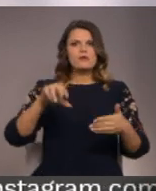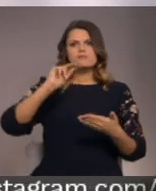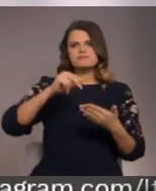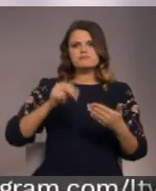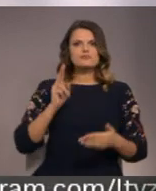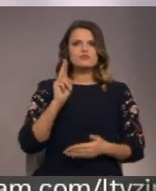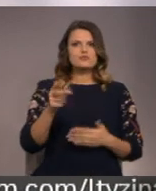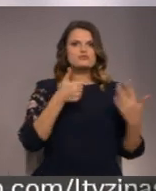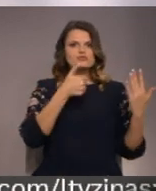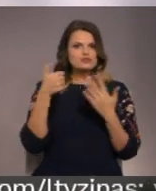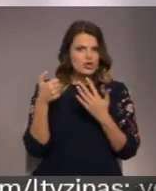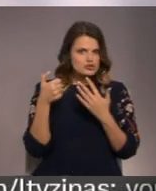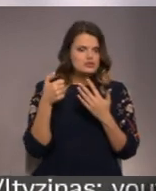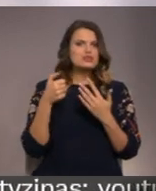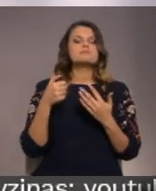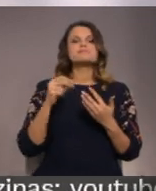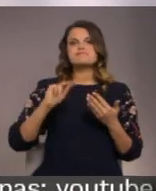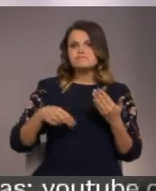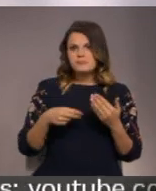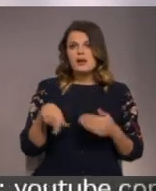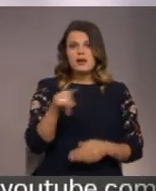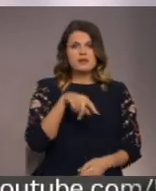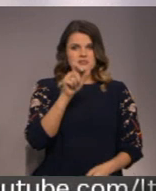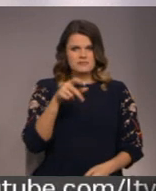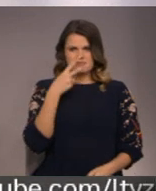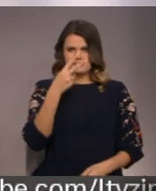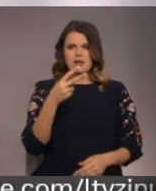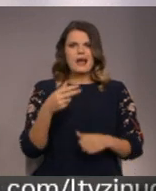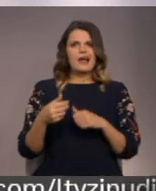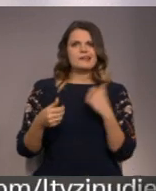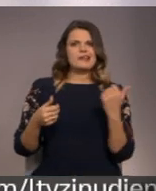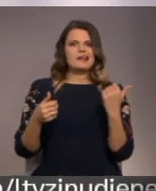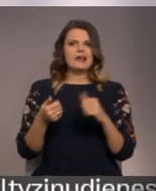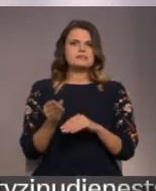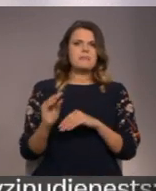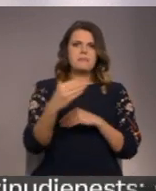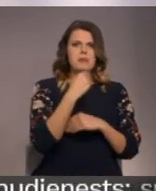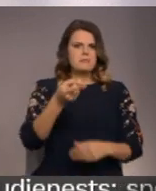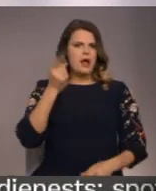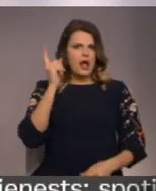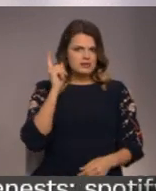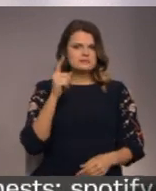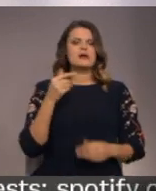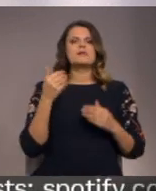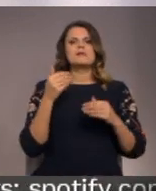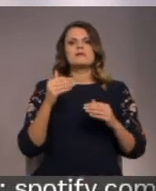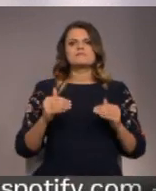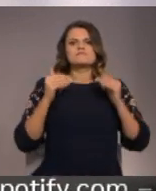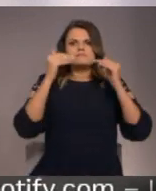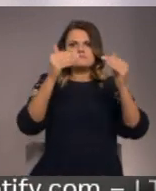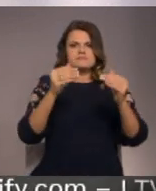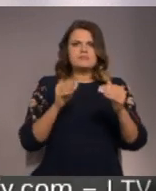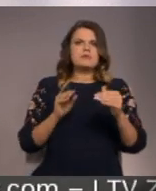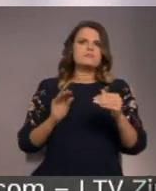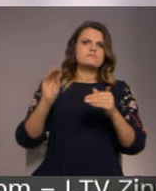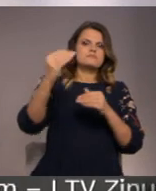savākti 2600 paraksti. Viņa prāta kreisā pagrieziena aizliekšana par apgriešanās vietu nosakot divlīmeņu satiksmes mezglu